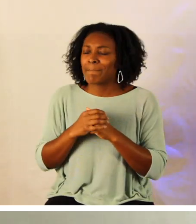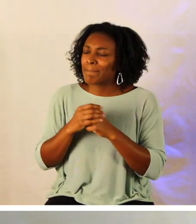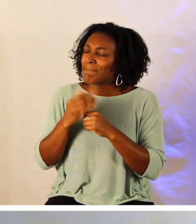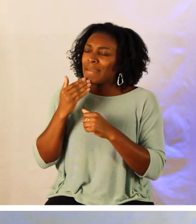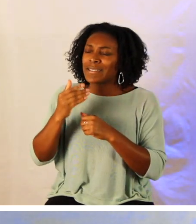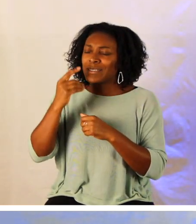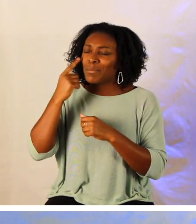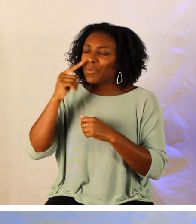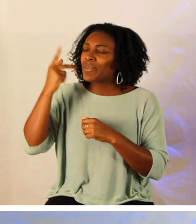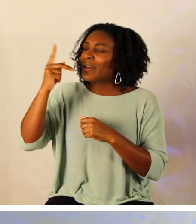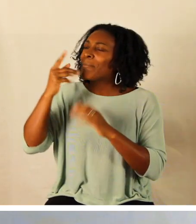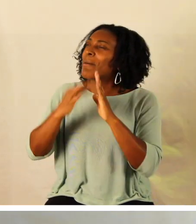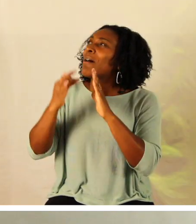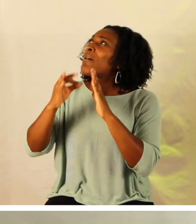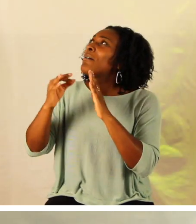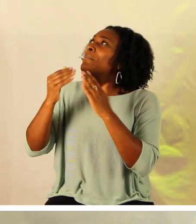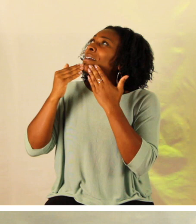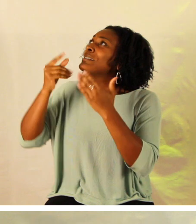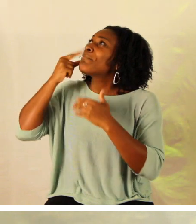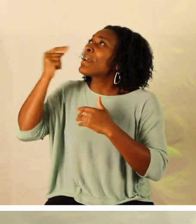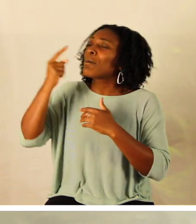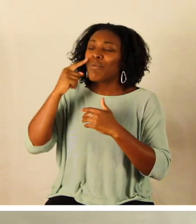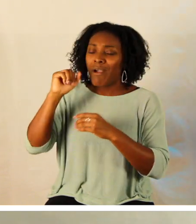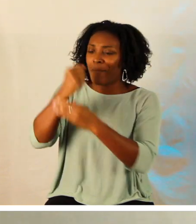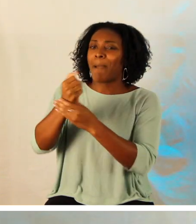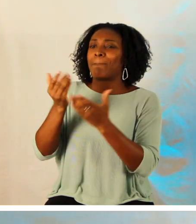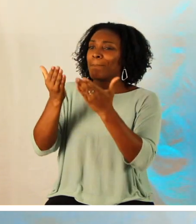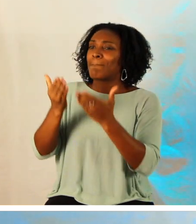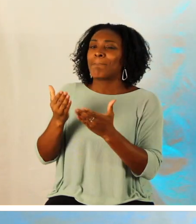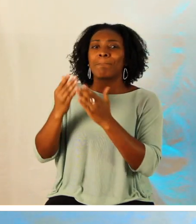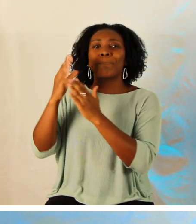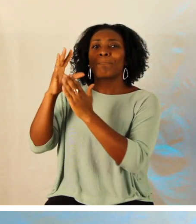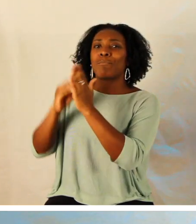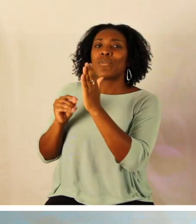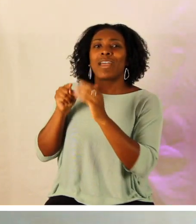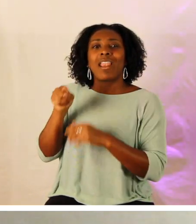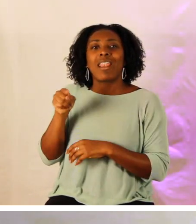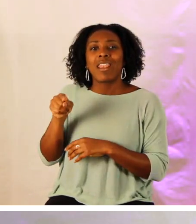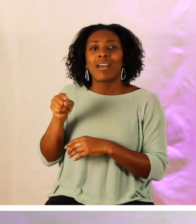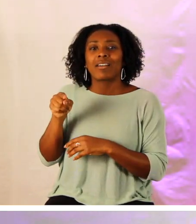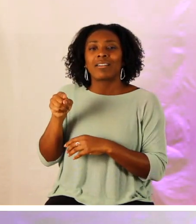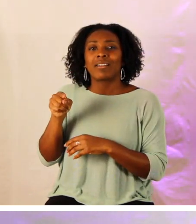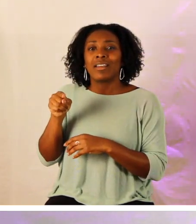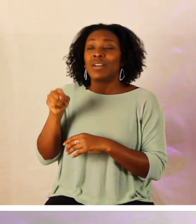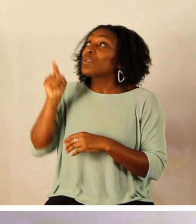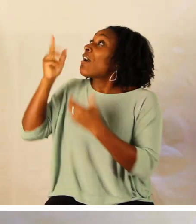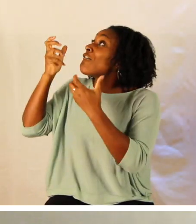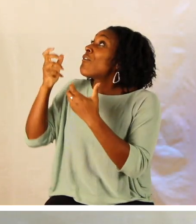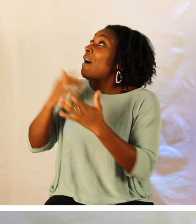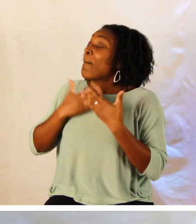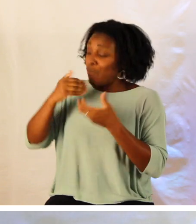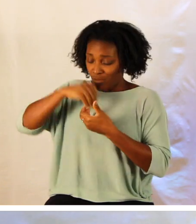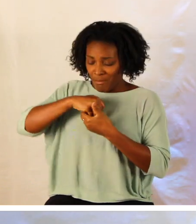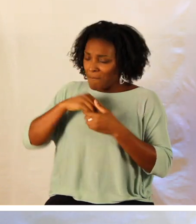parole. Merci pour l'exemple d'Abraham. Merci pour cet amour qu'il avait pour toi. Et c'est le même amour que tu cherches en moi pour toi parce